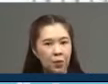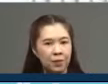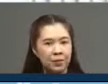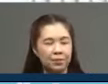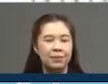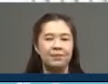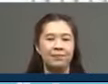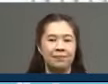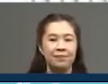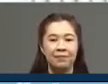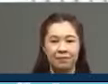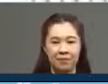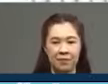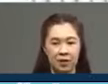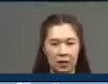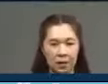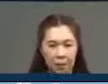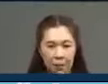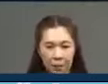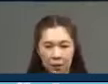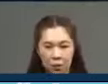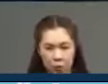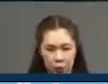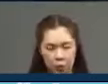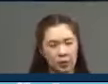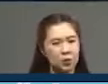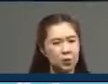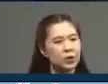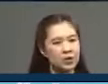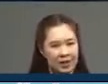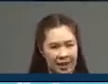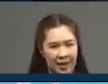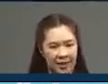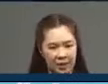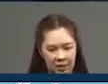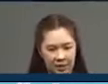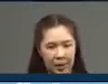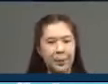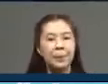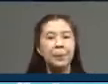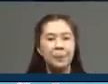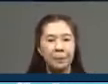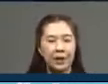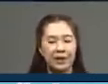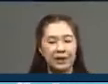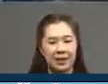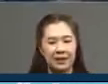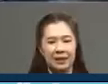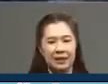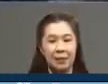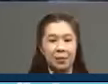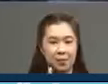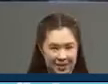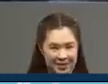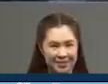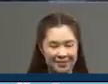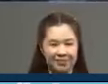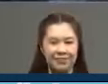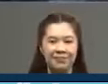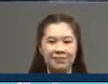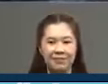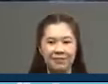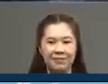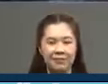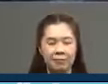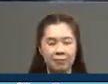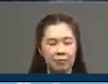รูแล้วพอใจที่ไทยได้ประกาศความพร้อมในเวทีระดับโลกเชื่อว่าดึงดูดการค้าการลงทุนเข้าม